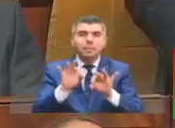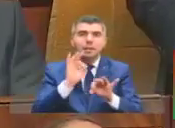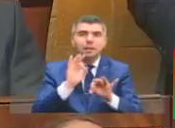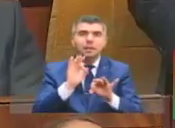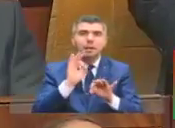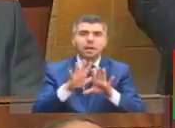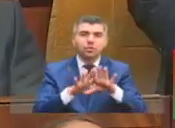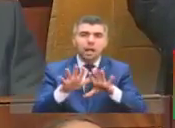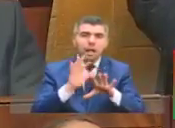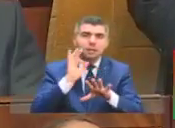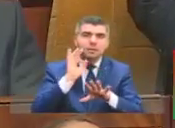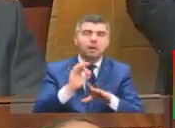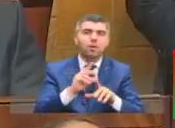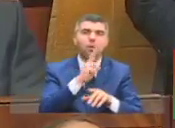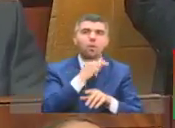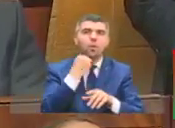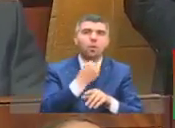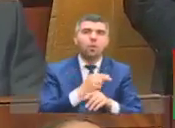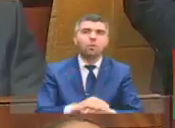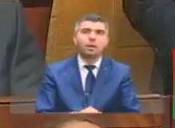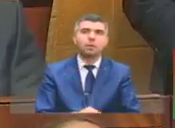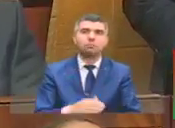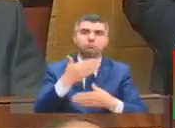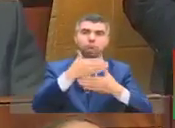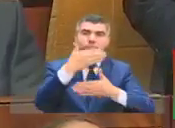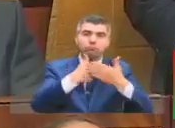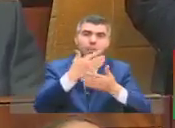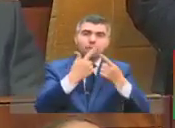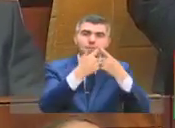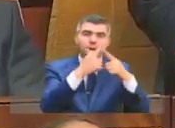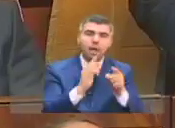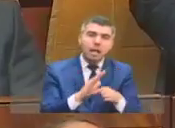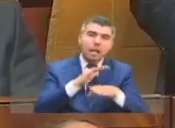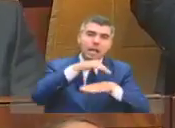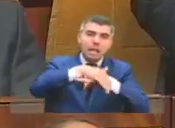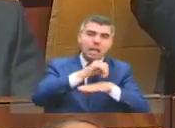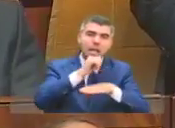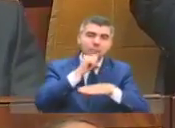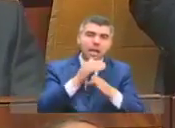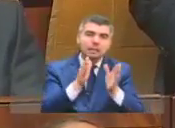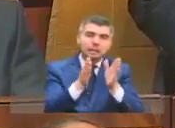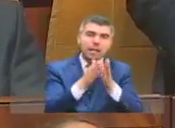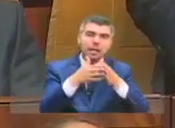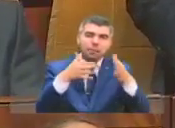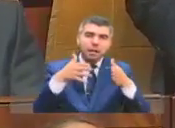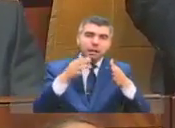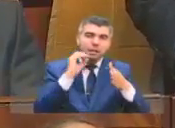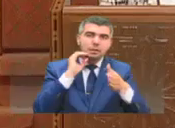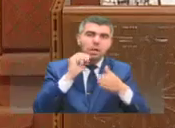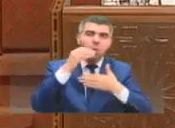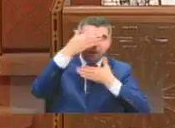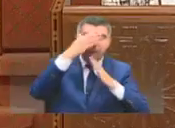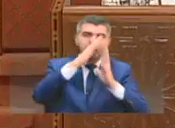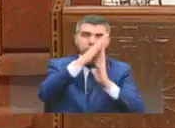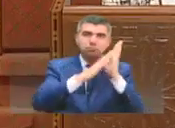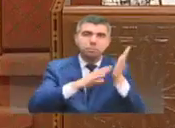الحكومية المتخذة فيما يخص إنجاز مجموعات من السدود الصغرى والمتوسطة ببعض الأقاليم والجهات